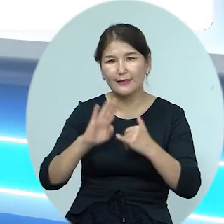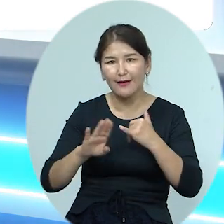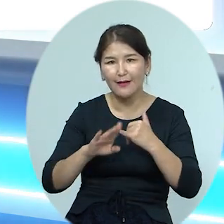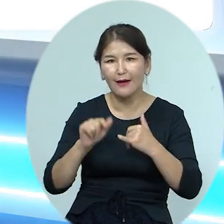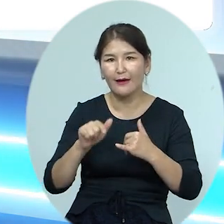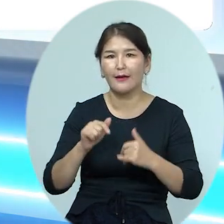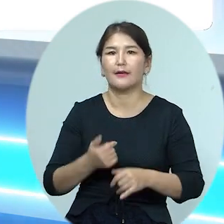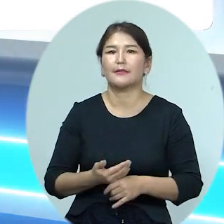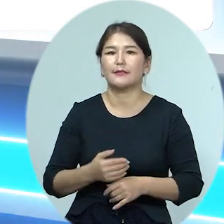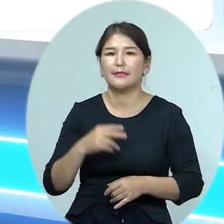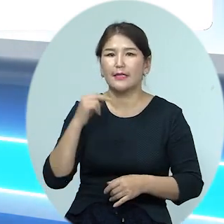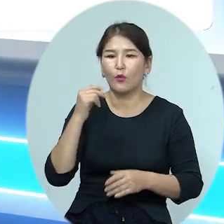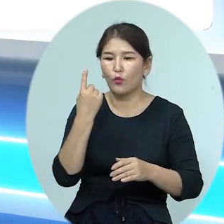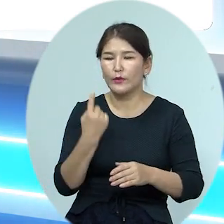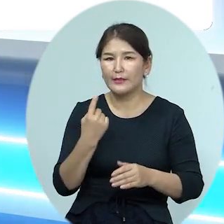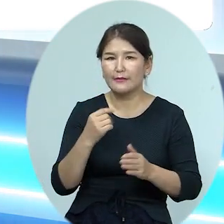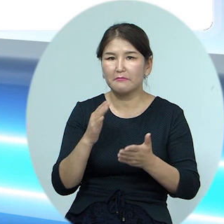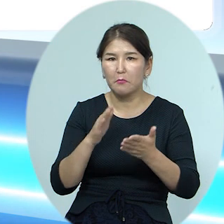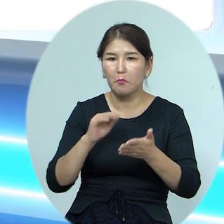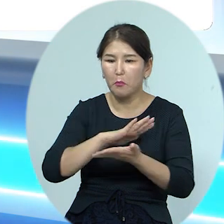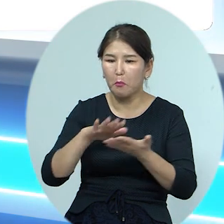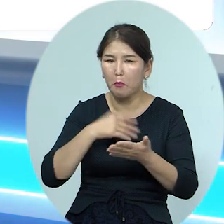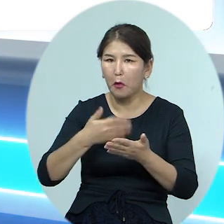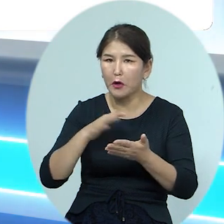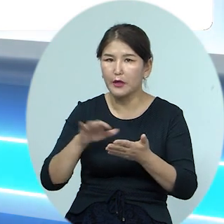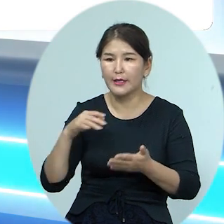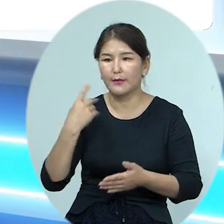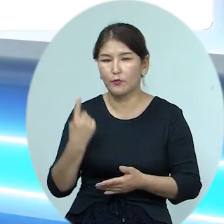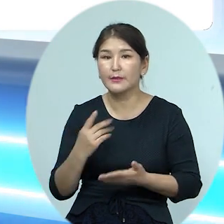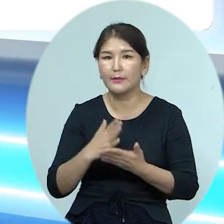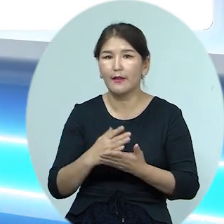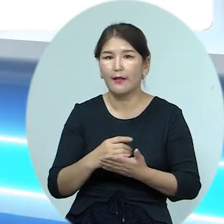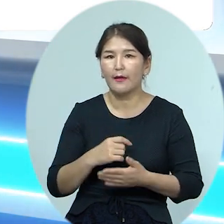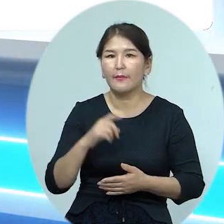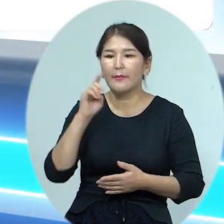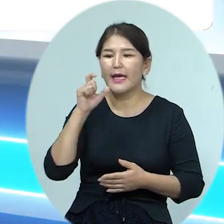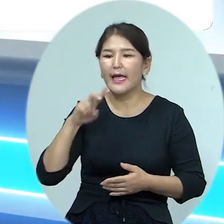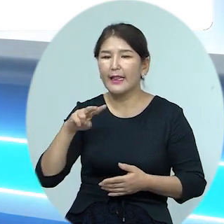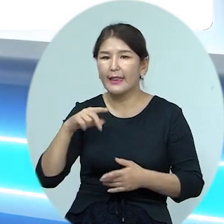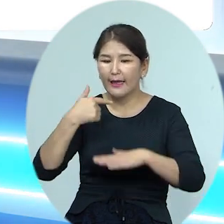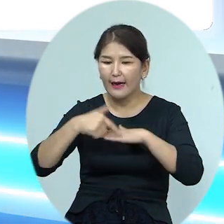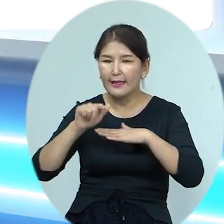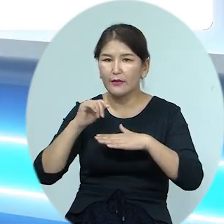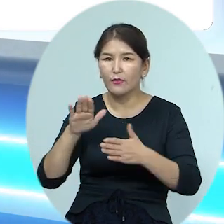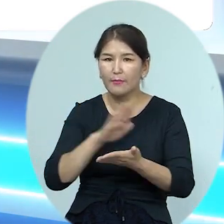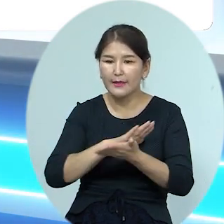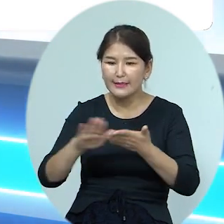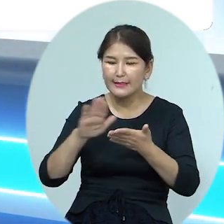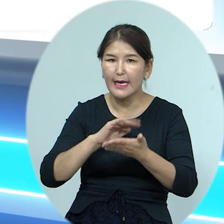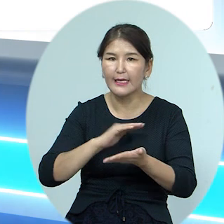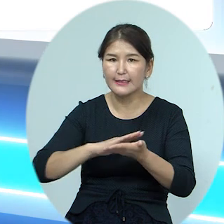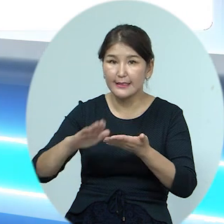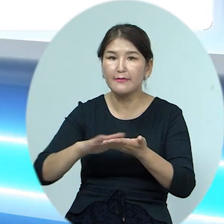аманд цэвэрлэгдээгүй үлдсэн хэсгүүд байдаг. Үүний хамгийн том хэсэг бол хилний гадаргуу байдаг тул шүдээ бүрэн